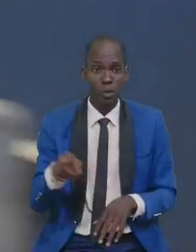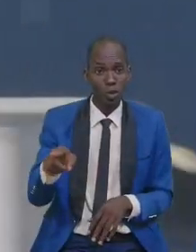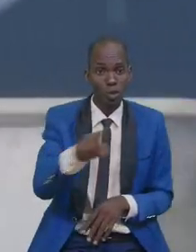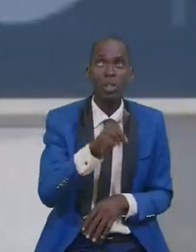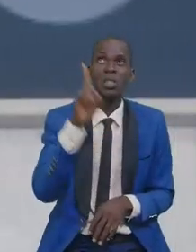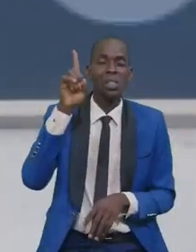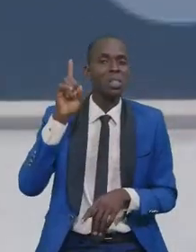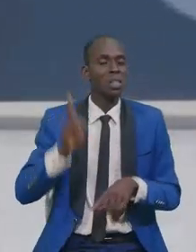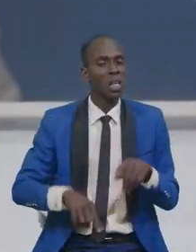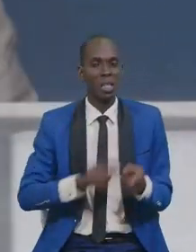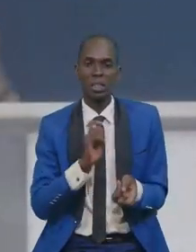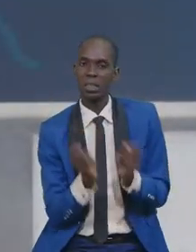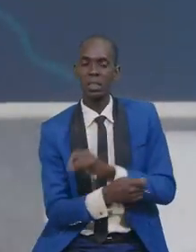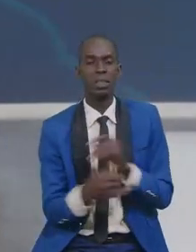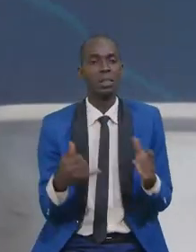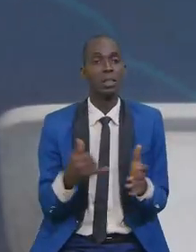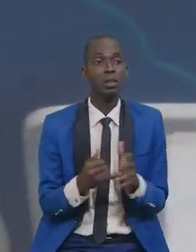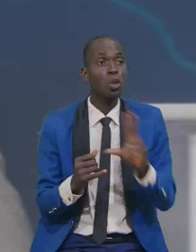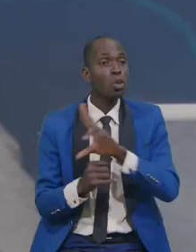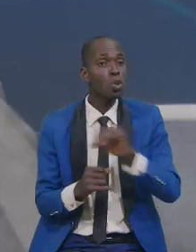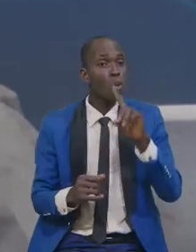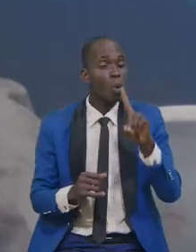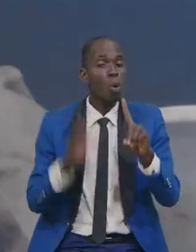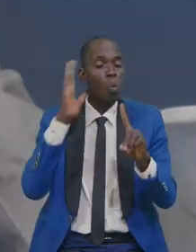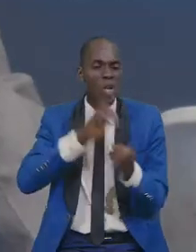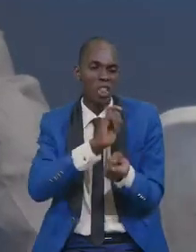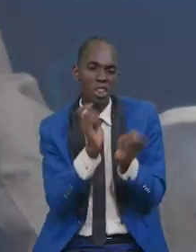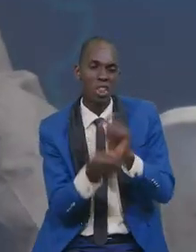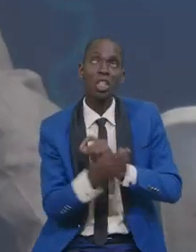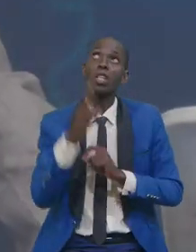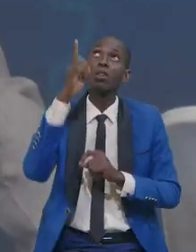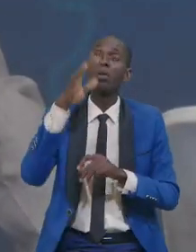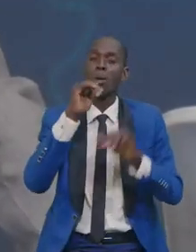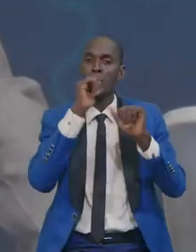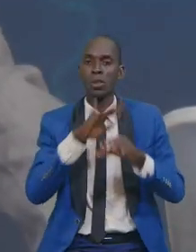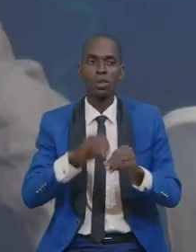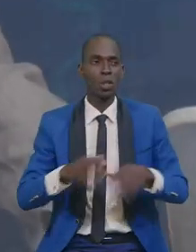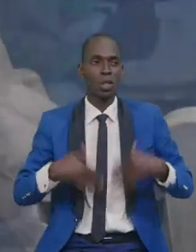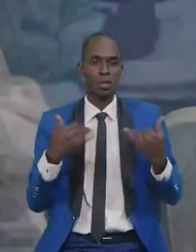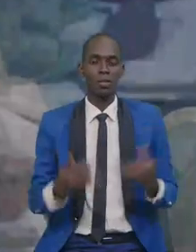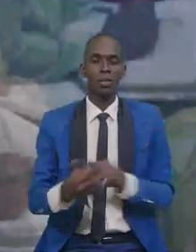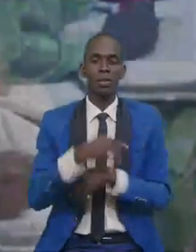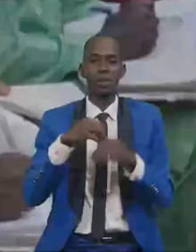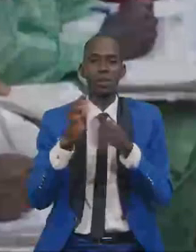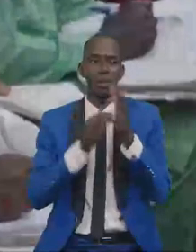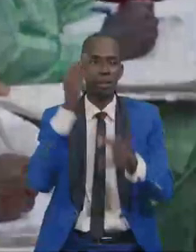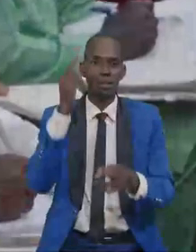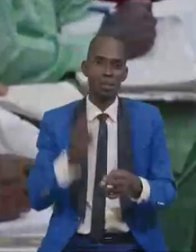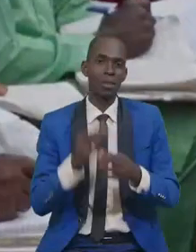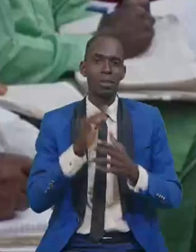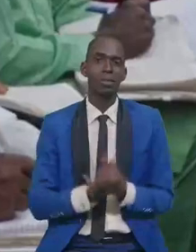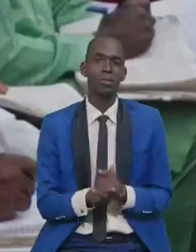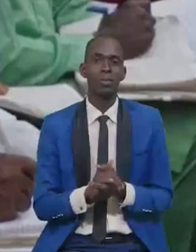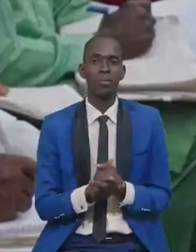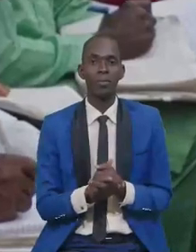peux révoquer rien. Ne va révoquer les bénitions de Dieu dans ta vie aujourd'hui au nom de